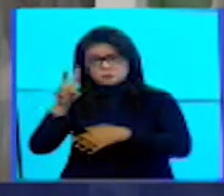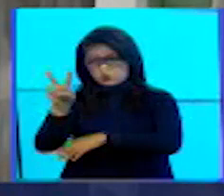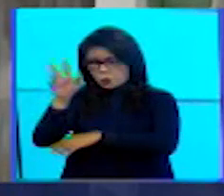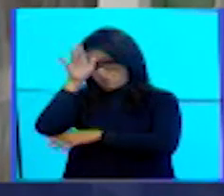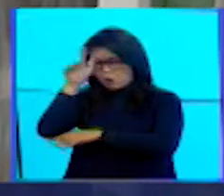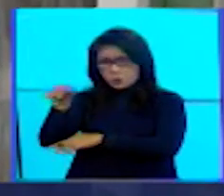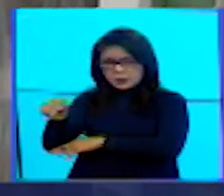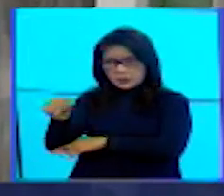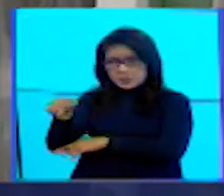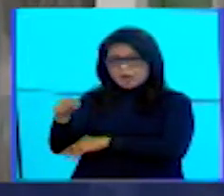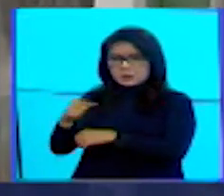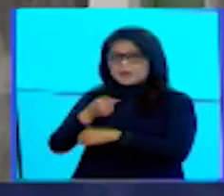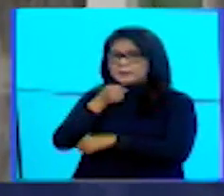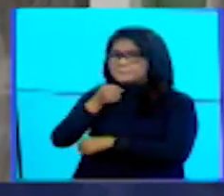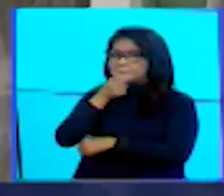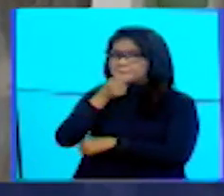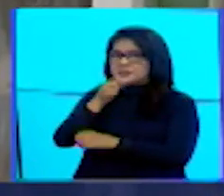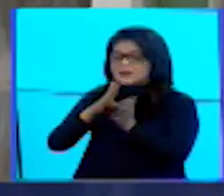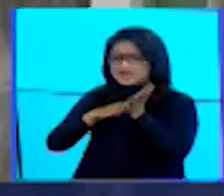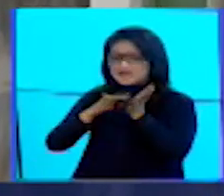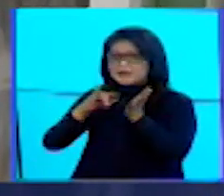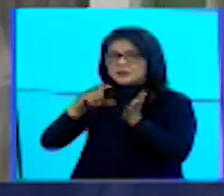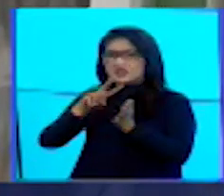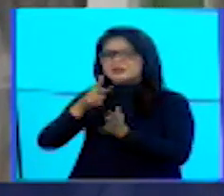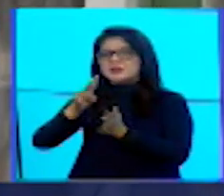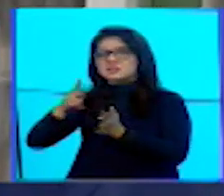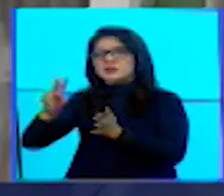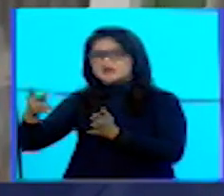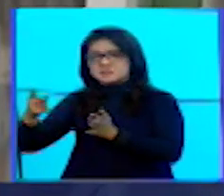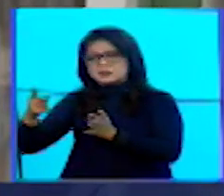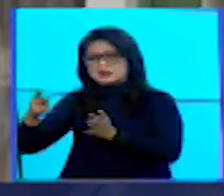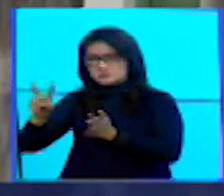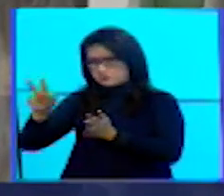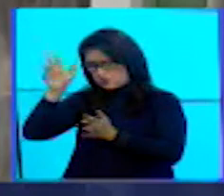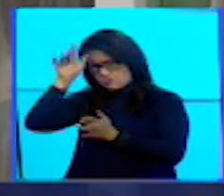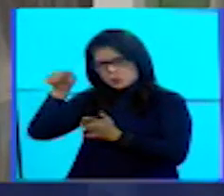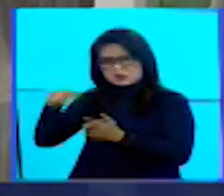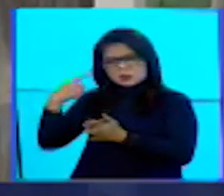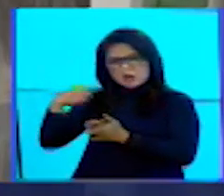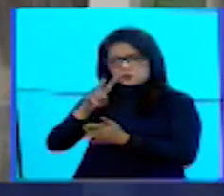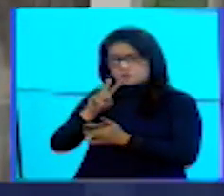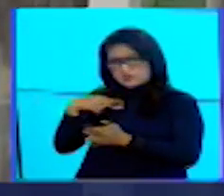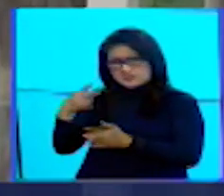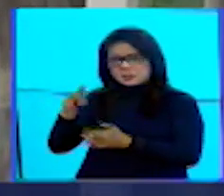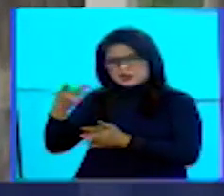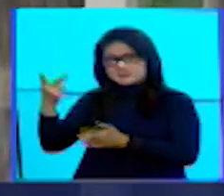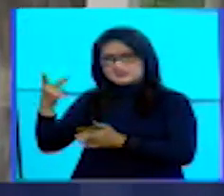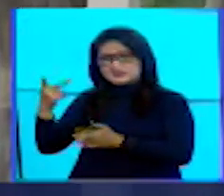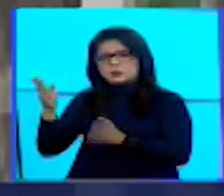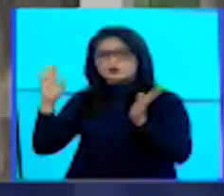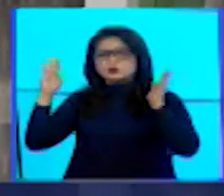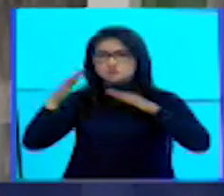mic-nya bergantian, jadi orang dua itu selalu ada di masjid sini. Termasuk setelah sholat maghrib